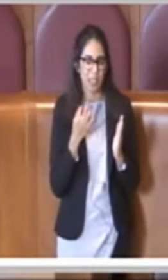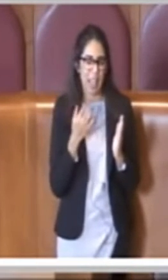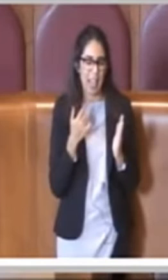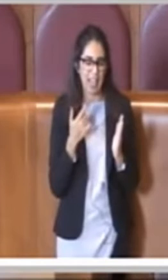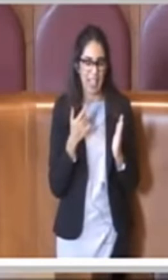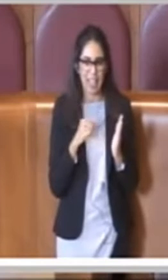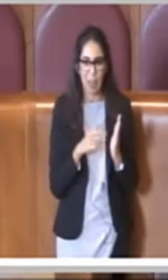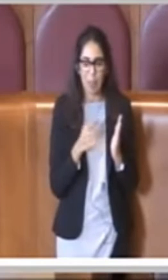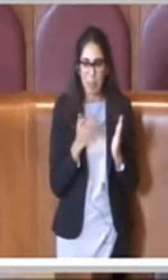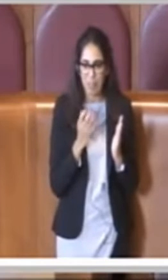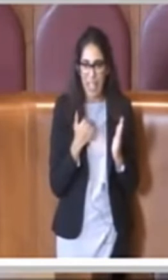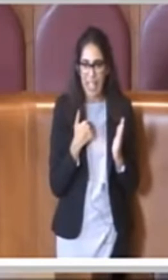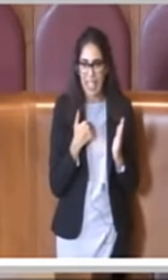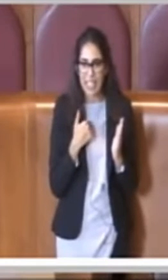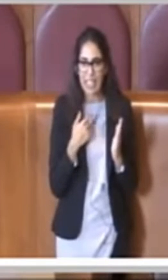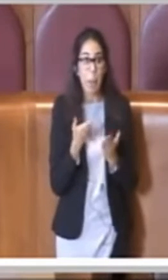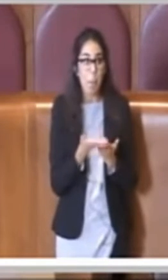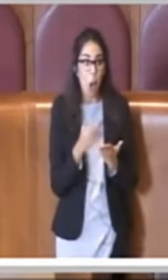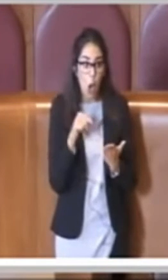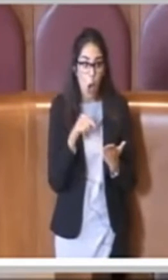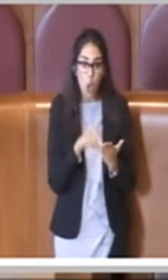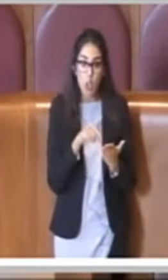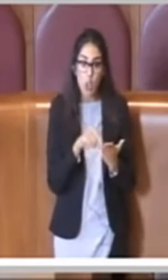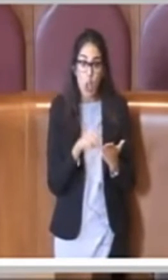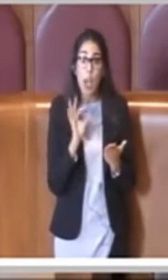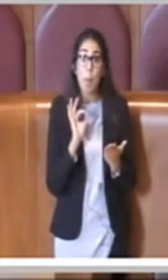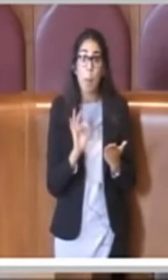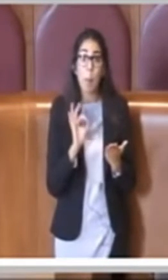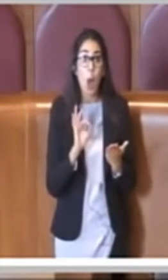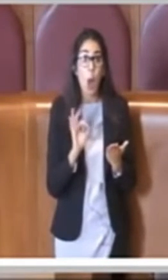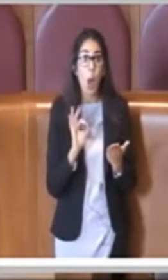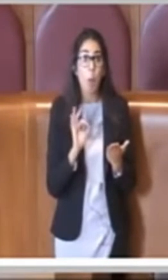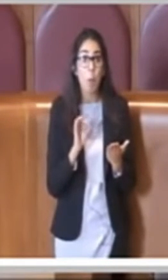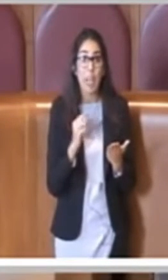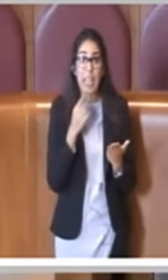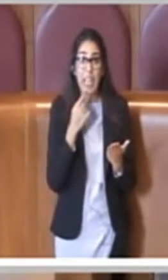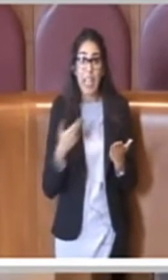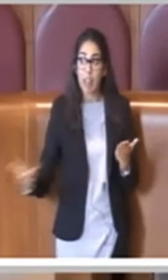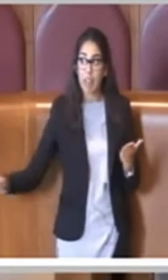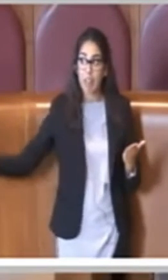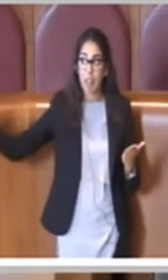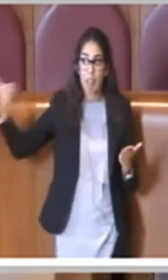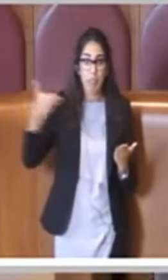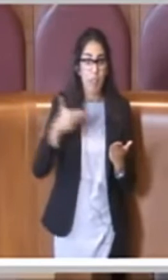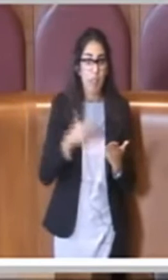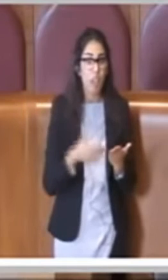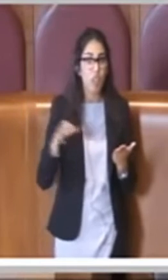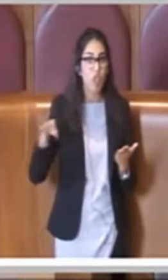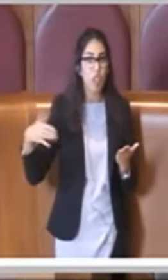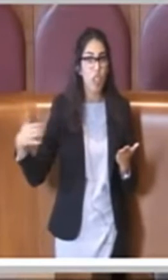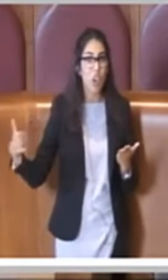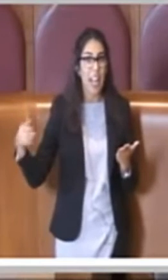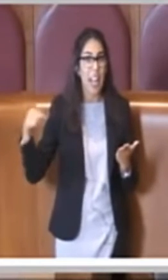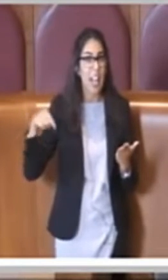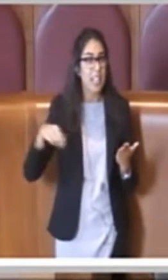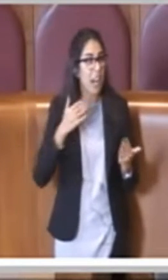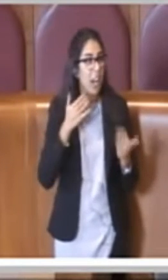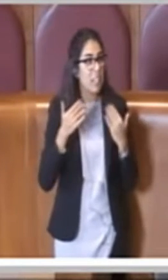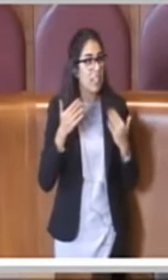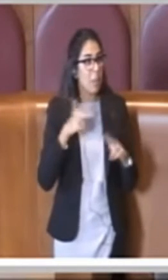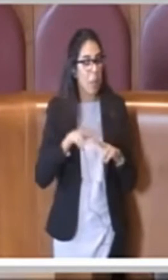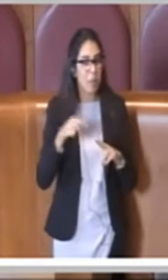che questa mozione venga proprio dalla parte di centrodestra di questa Assemblea